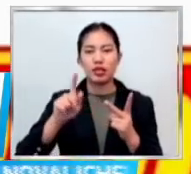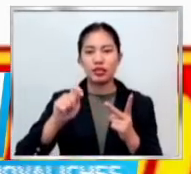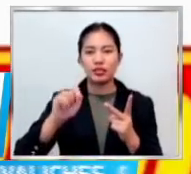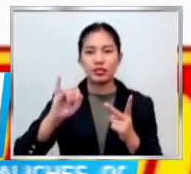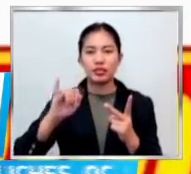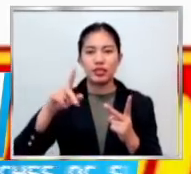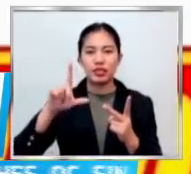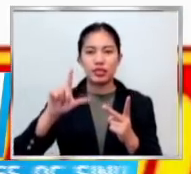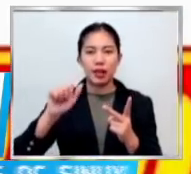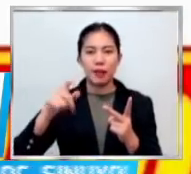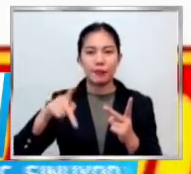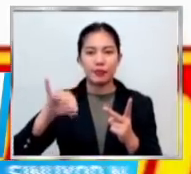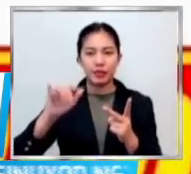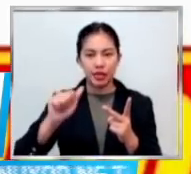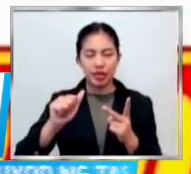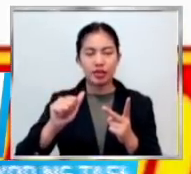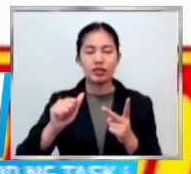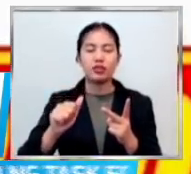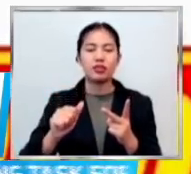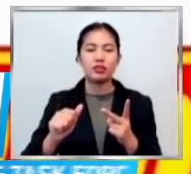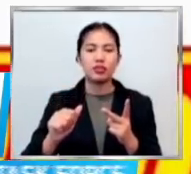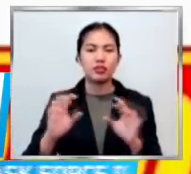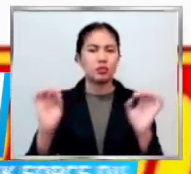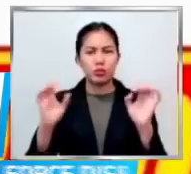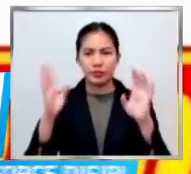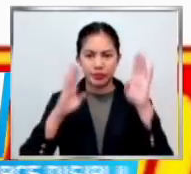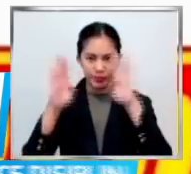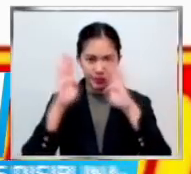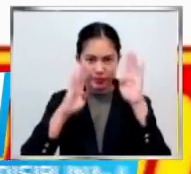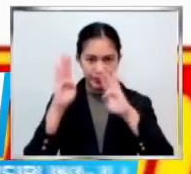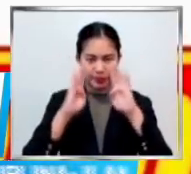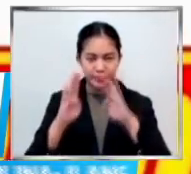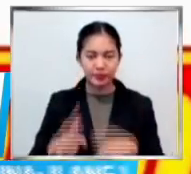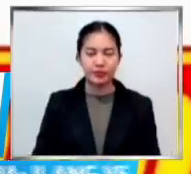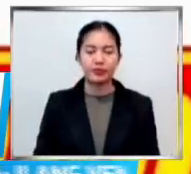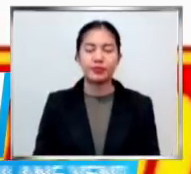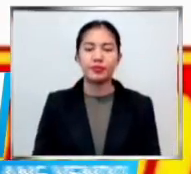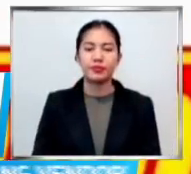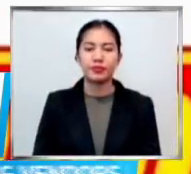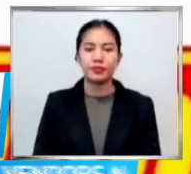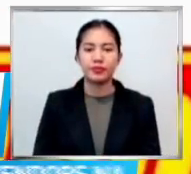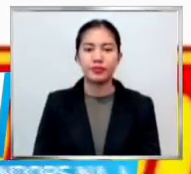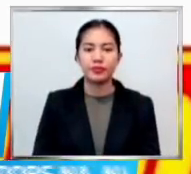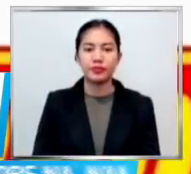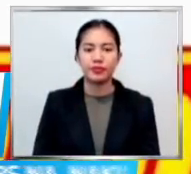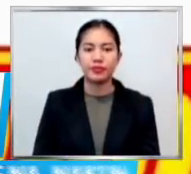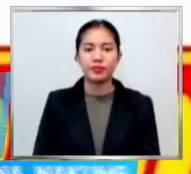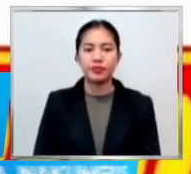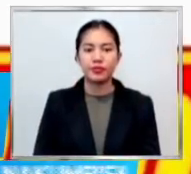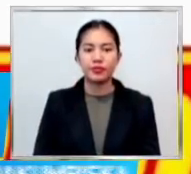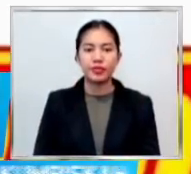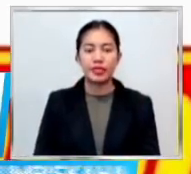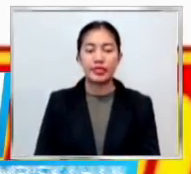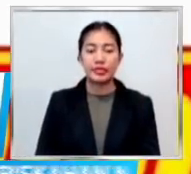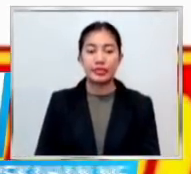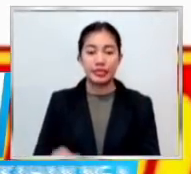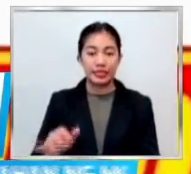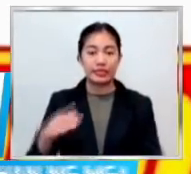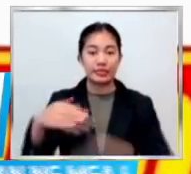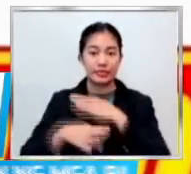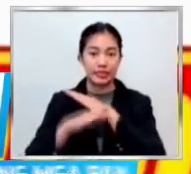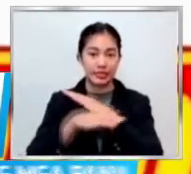hito, walang masyadong problema. Yung galing sa dagat siguro, yun ang may problema. No?